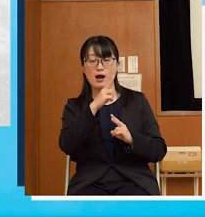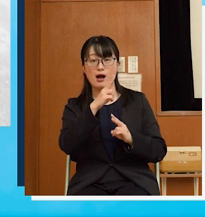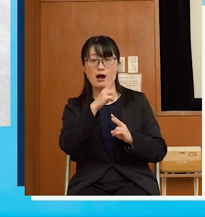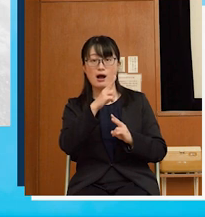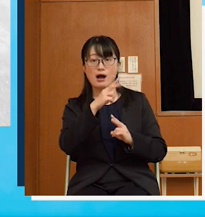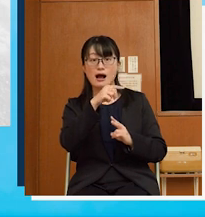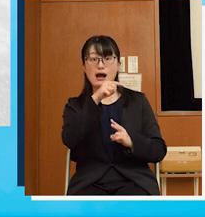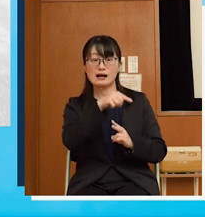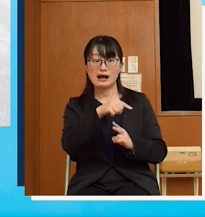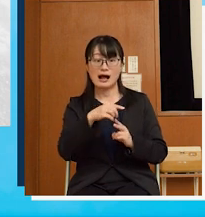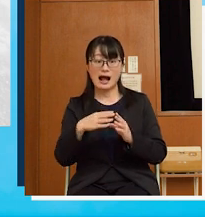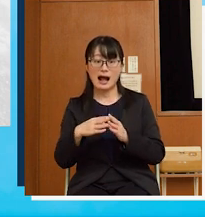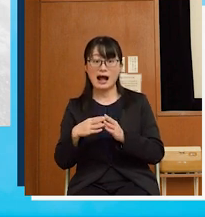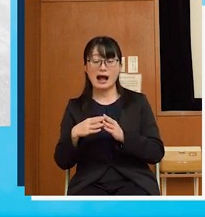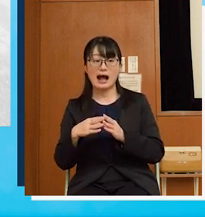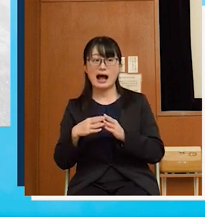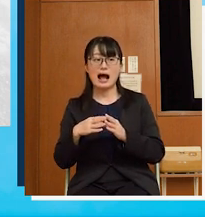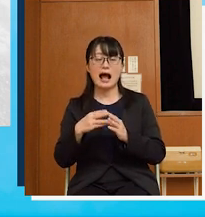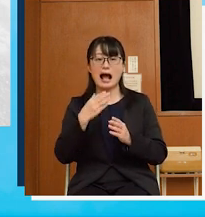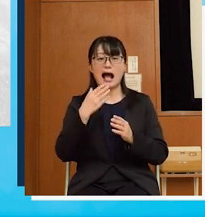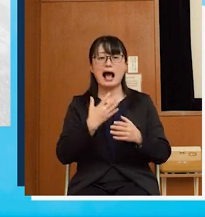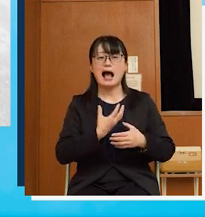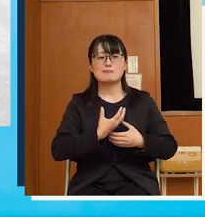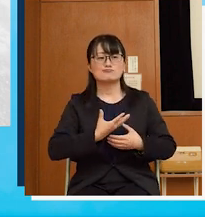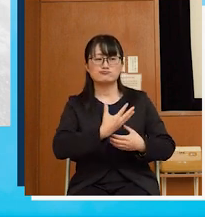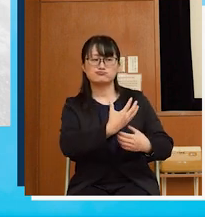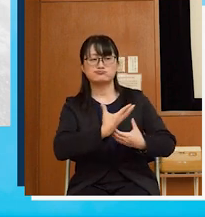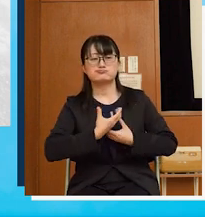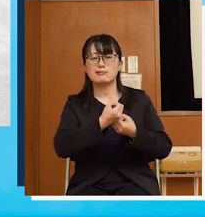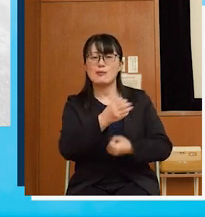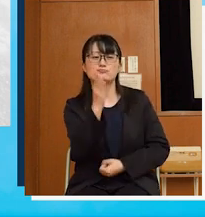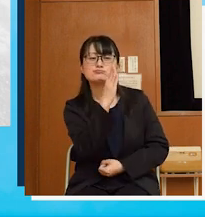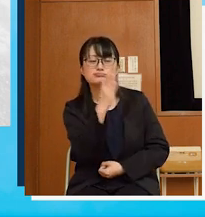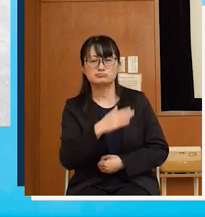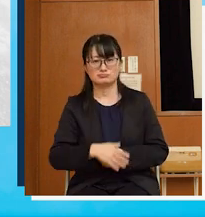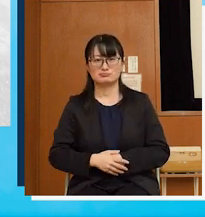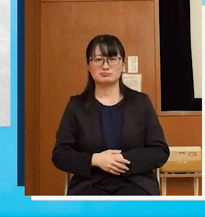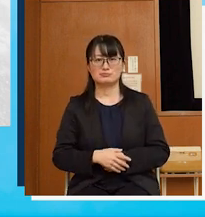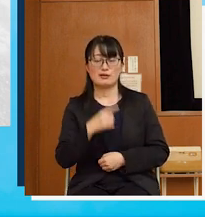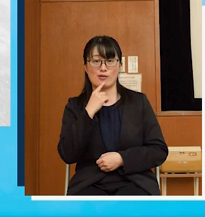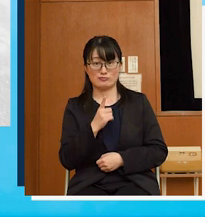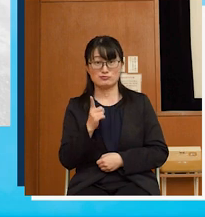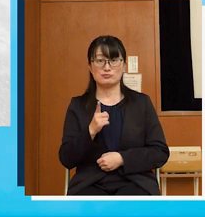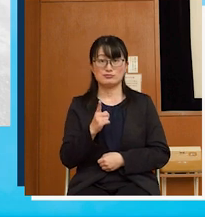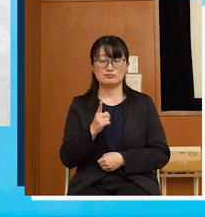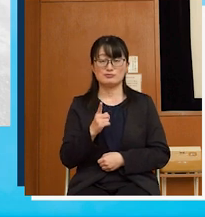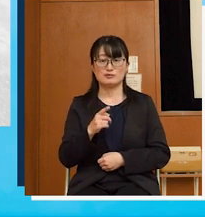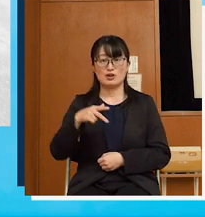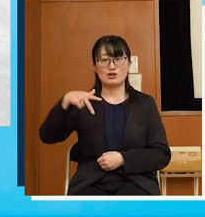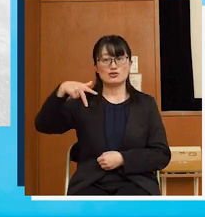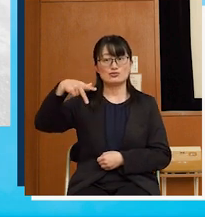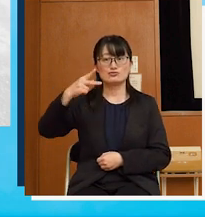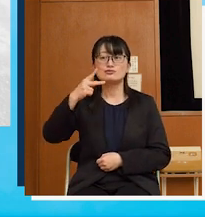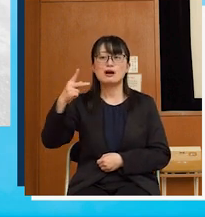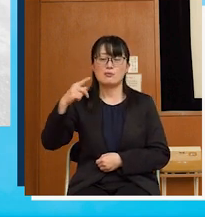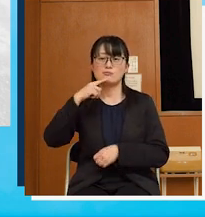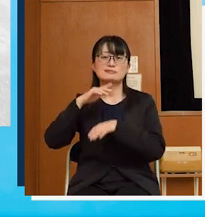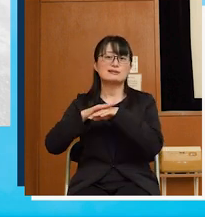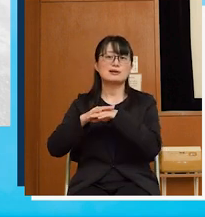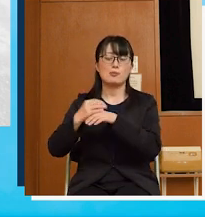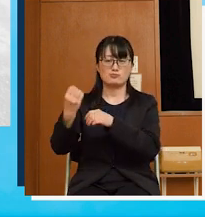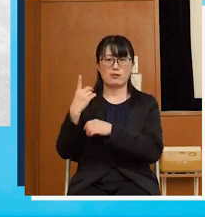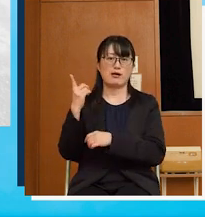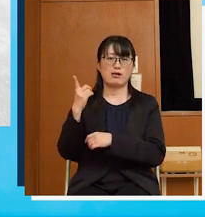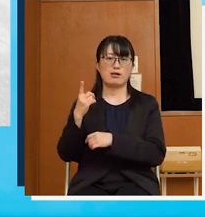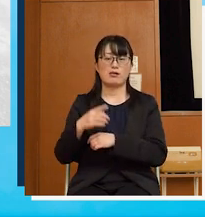あのおれしてる甘えてるんじゃないという風に言ってるまさにこういう菅官房長官そんな言い方ですよねで